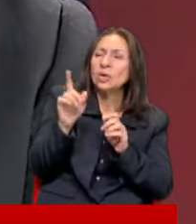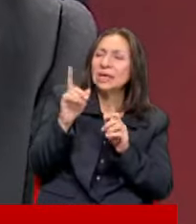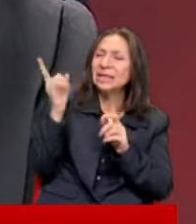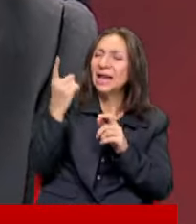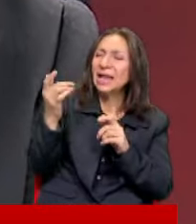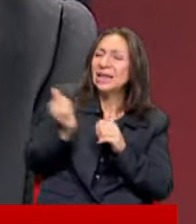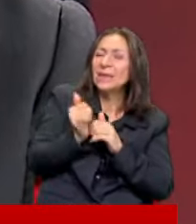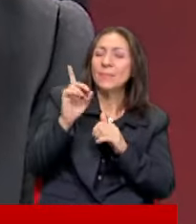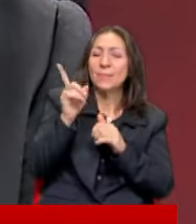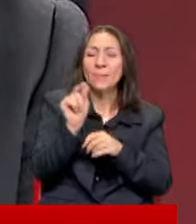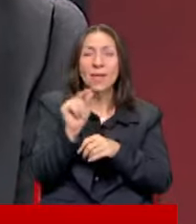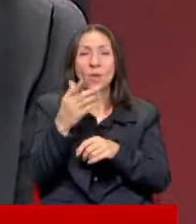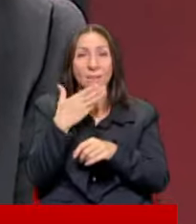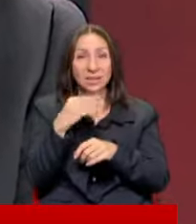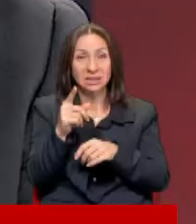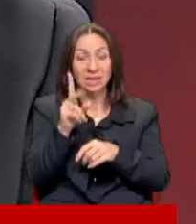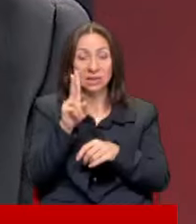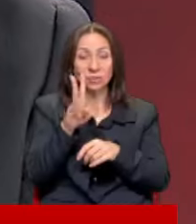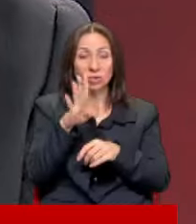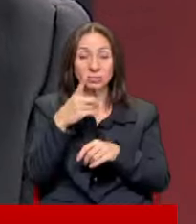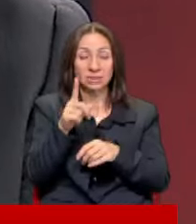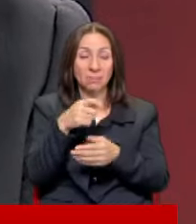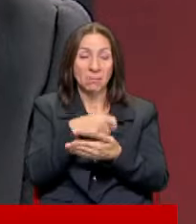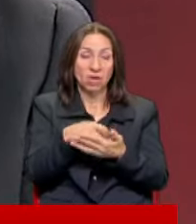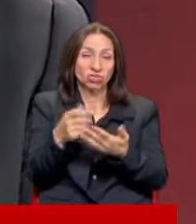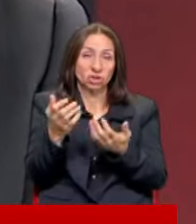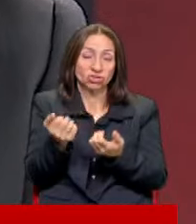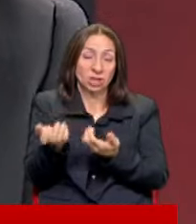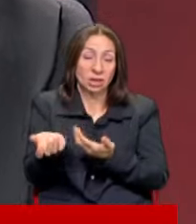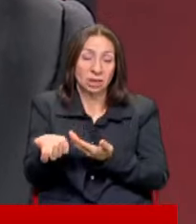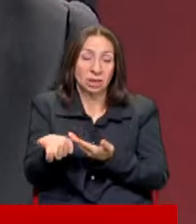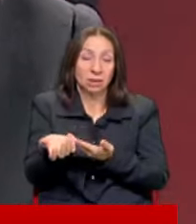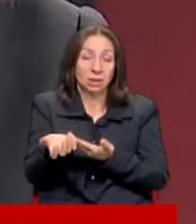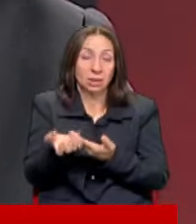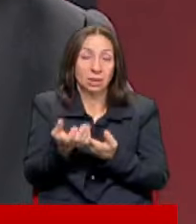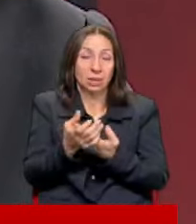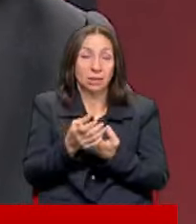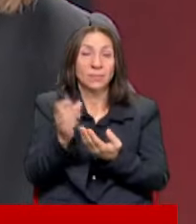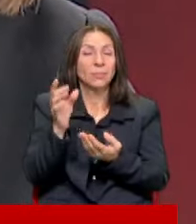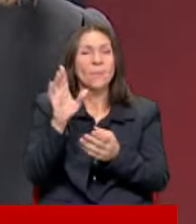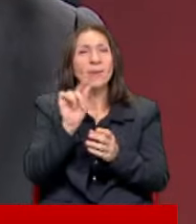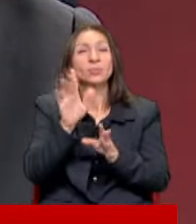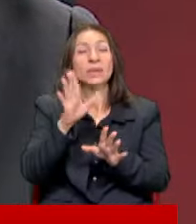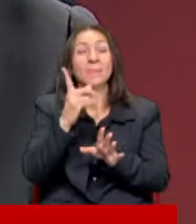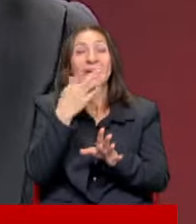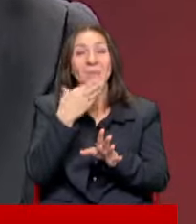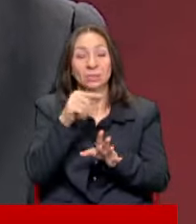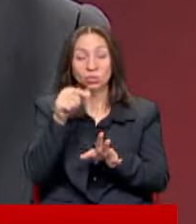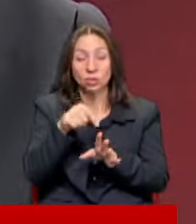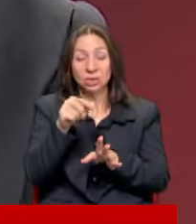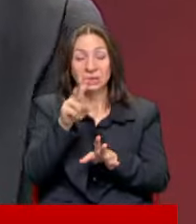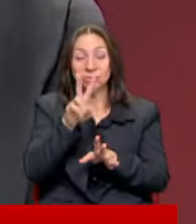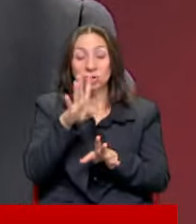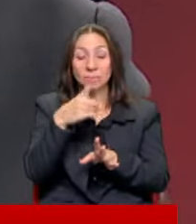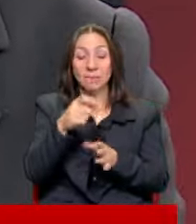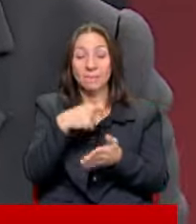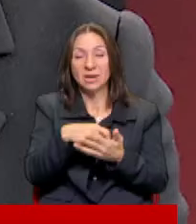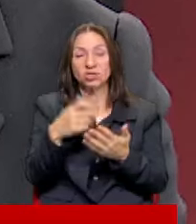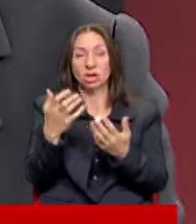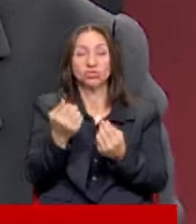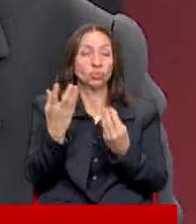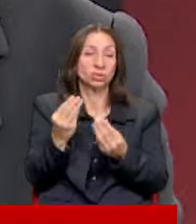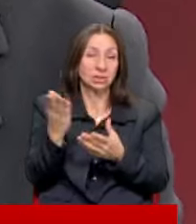Şu an bir memur emeklisi 24.000 lira E bir emekli memur da değil bir emekli bugün 24.000 L